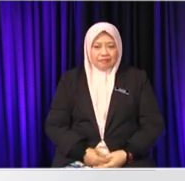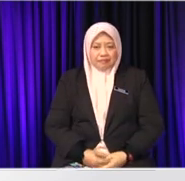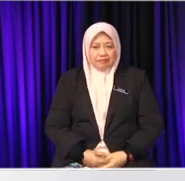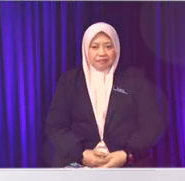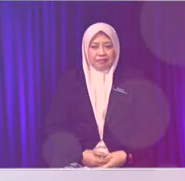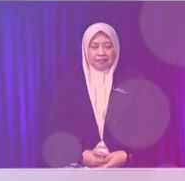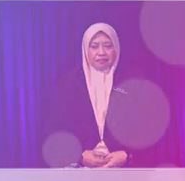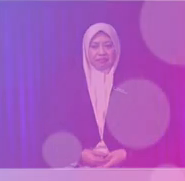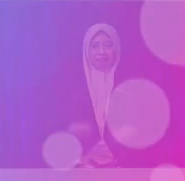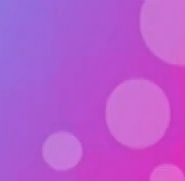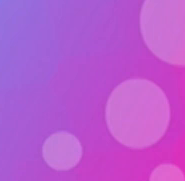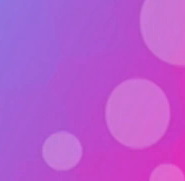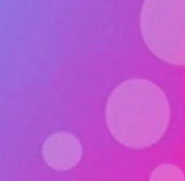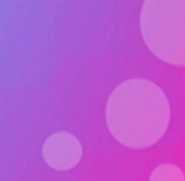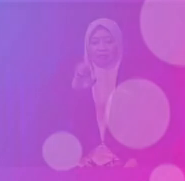oke